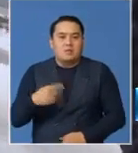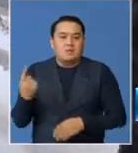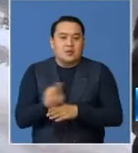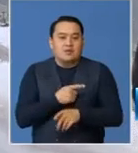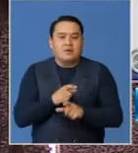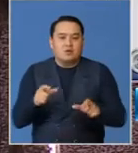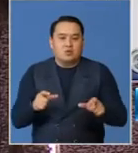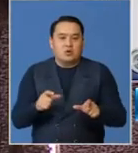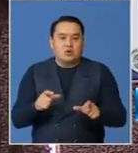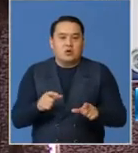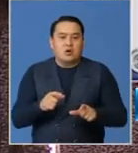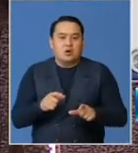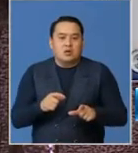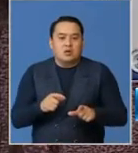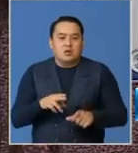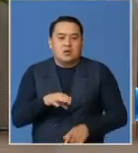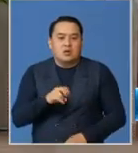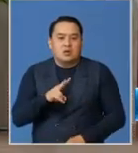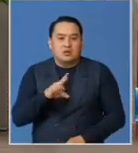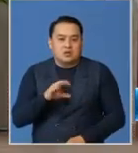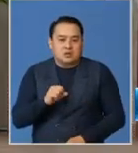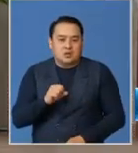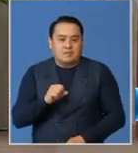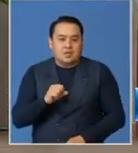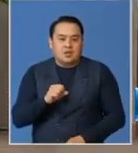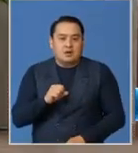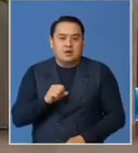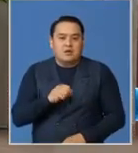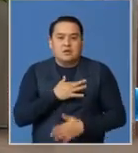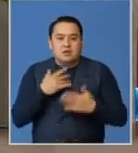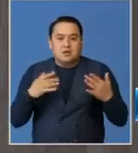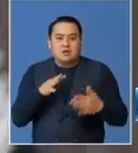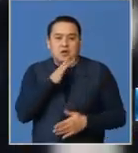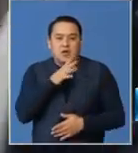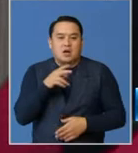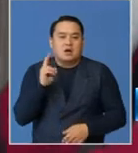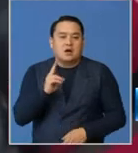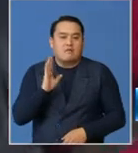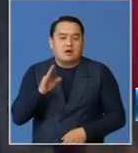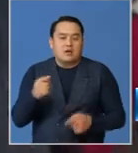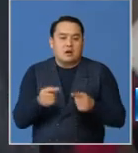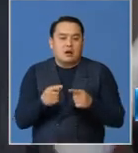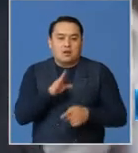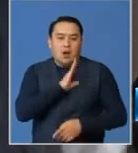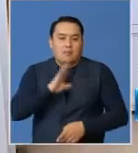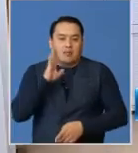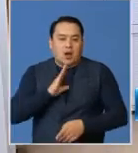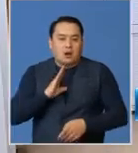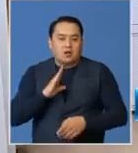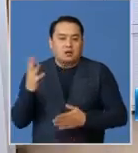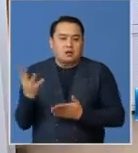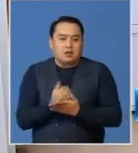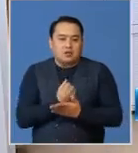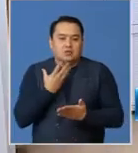первых жильцов, в числе которых Дениза Кунтуганова. Скитавшись несколько лет по съемным квартирам с мамой, она наконец-то